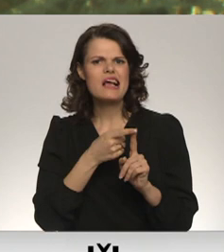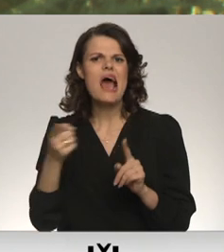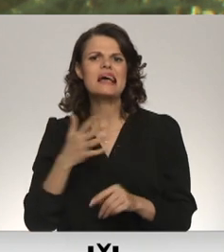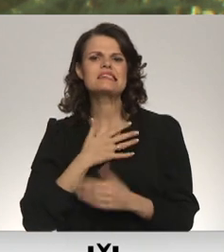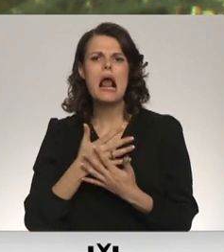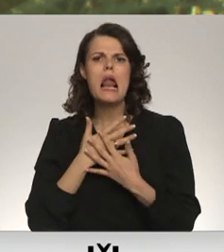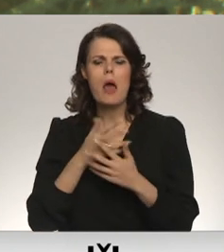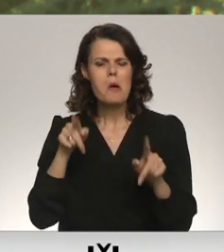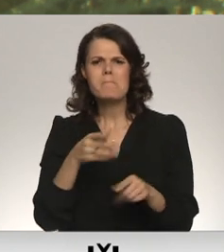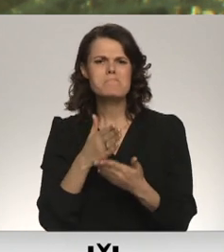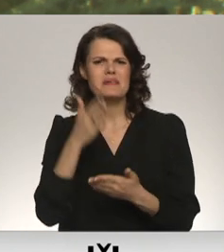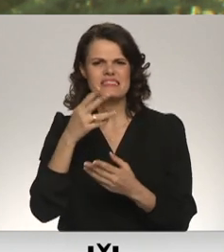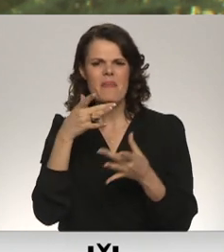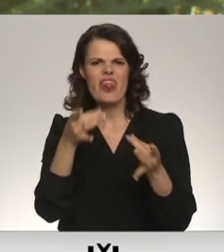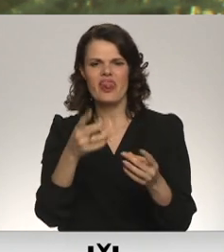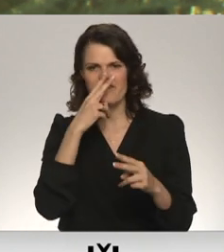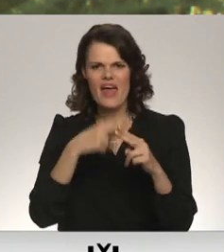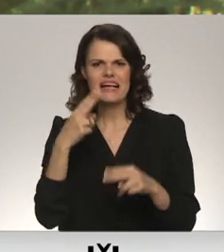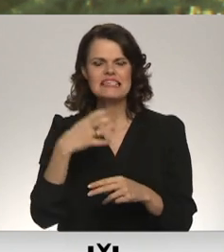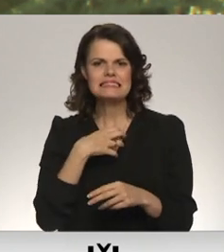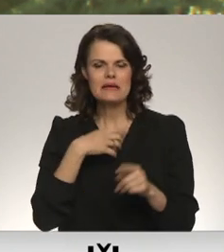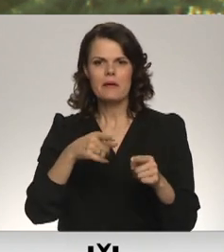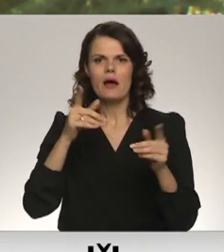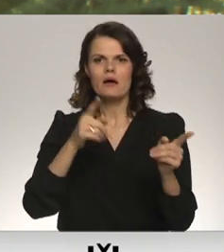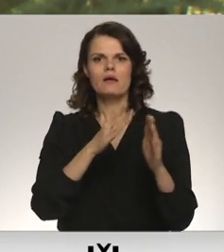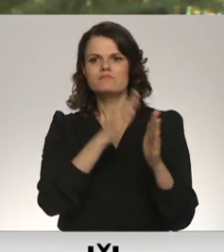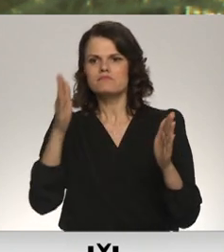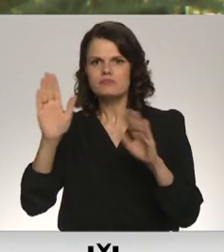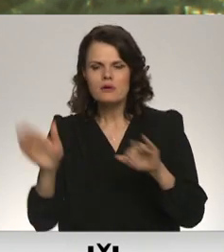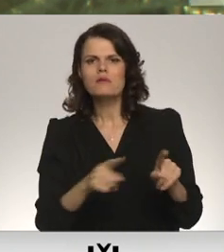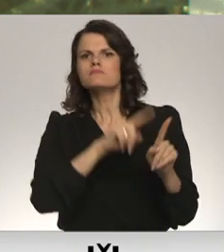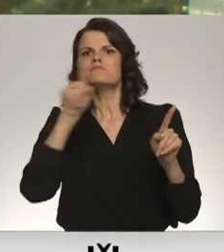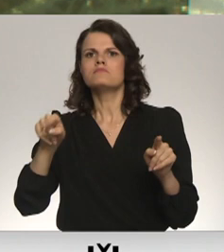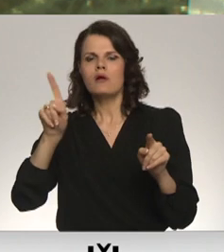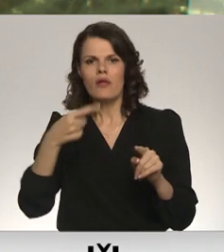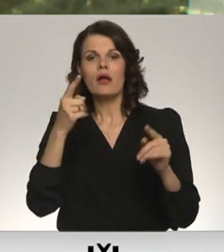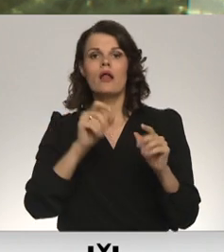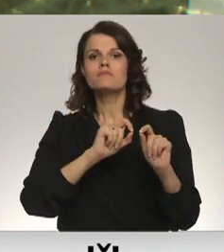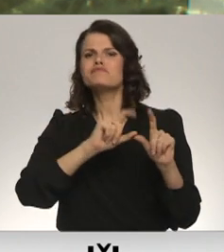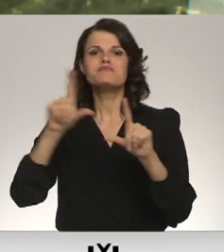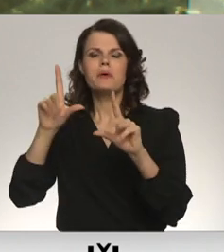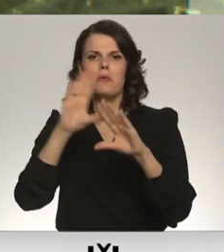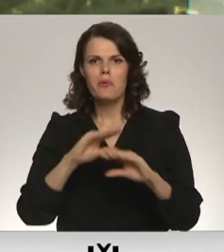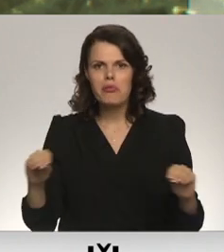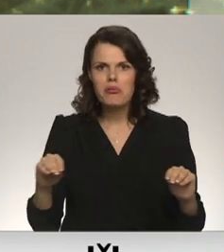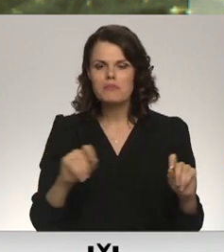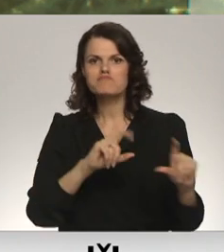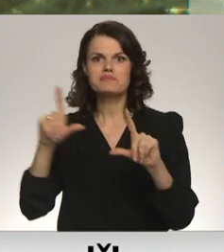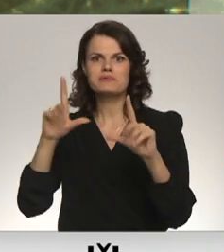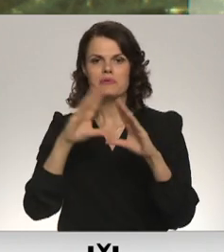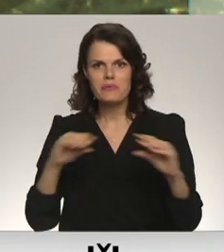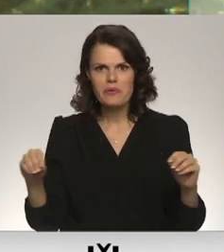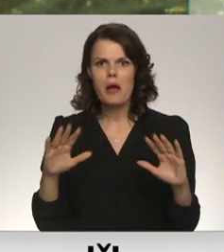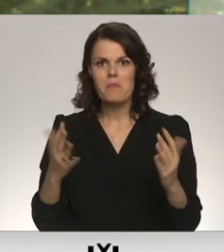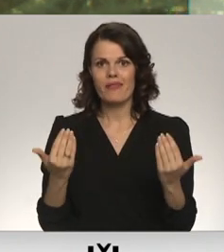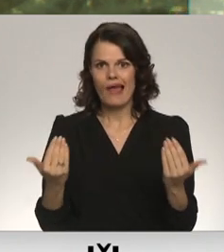bīstamajai infekcijas slimībai ir izteikts cikliskums. Tā ik pēc dažiem gadiem uzliesmo un atkal pierimst. Tomēr šobrīd ārsti ceļ trauksmi.